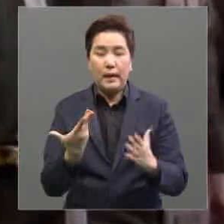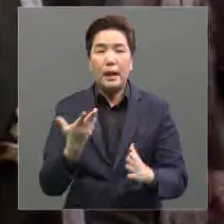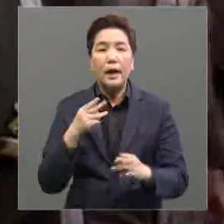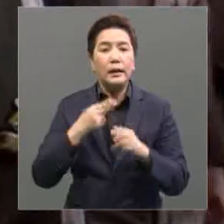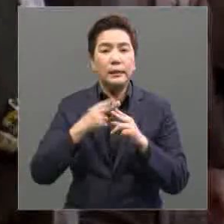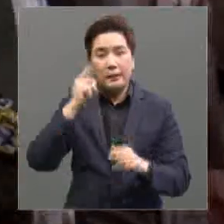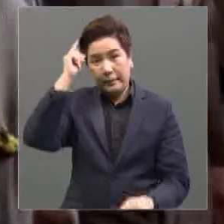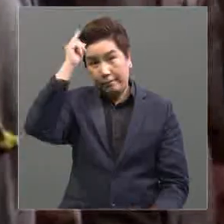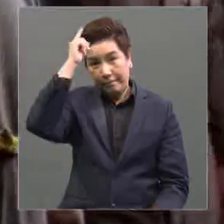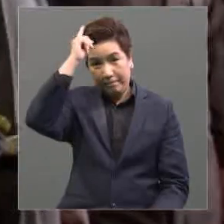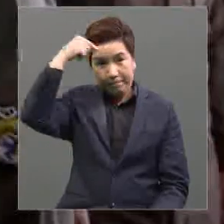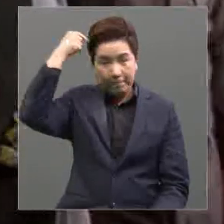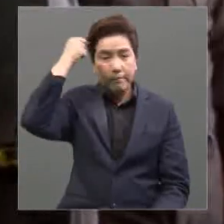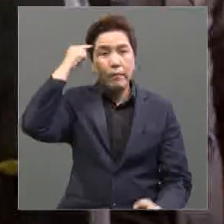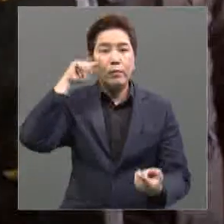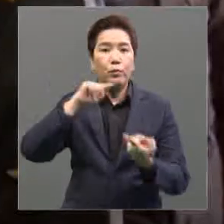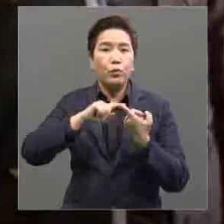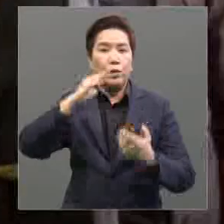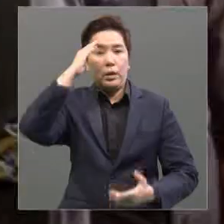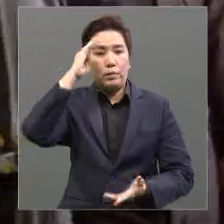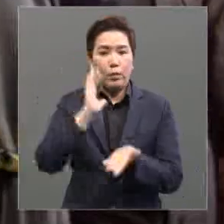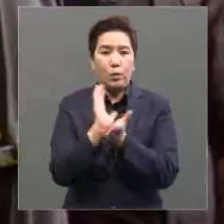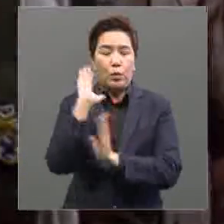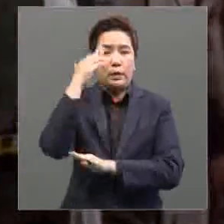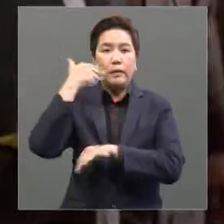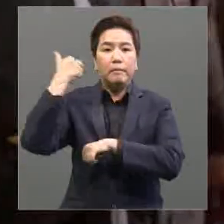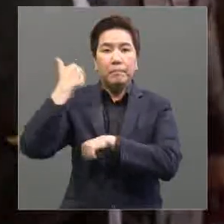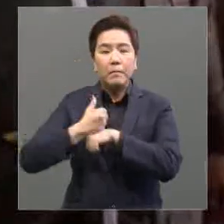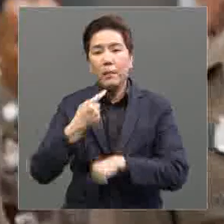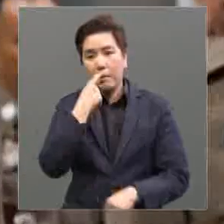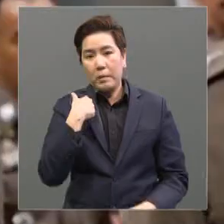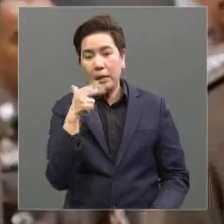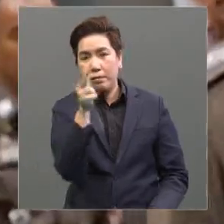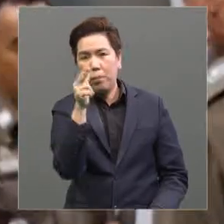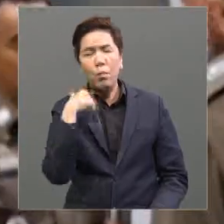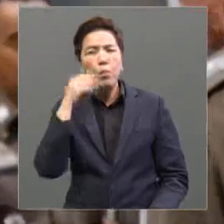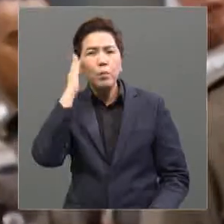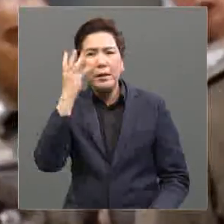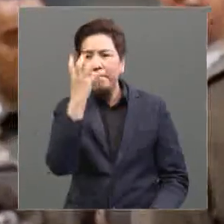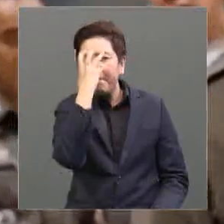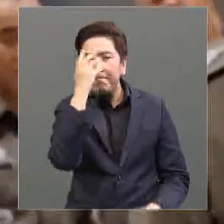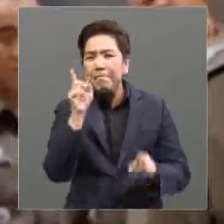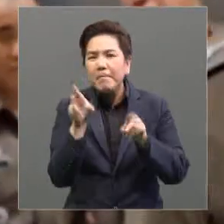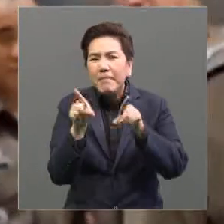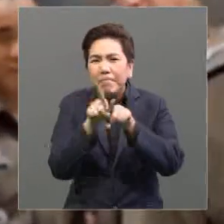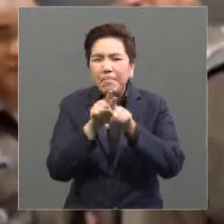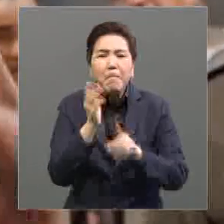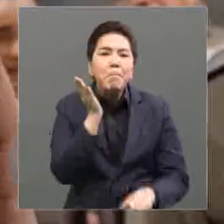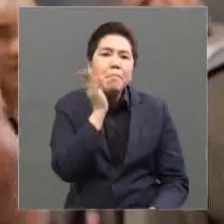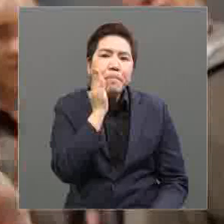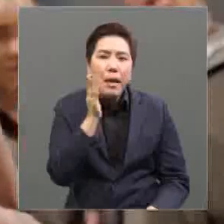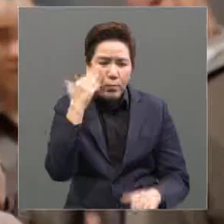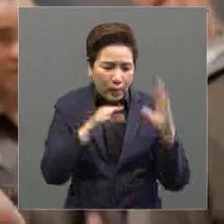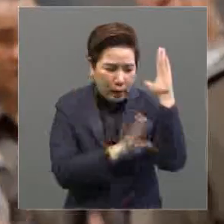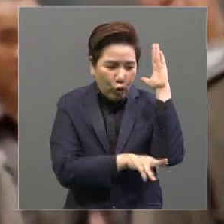เอกต่อศักดิ์สุขวิมลผู้บัญชาการตำรวจแห่งชาติได้กล่าวถึงเรื่องที่มีคลิปชายหน้าคล้ายกับนายชวลิตทองด้วงหรือว่าแป้งนาโนด